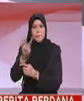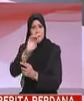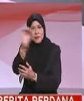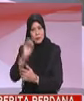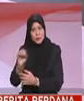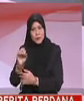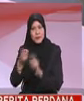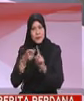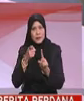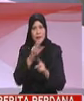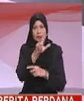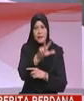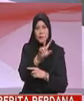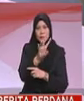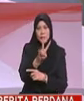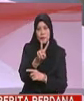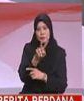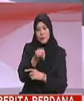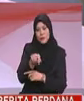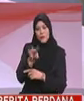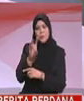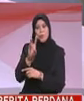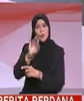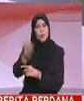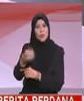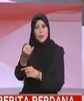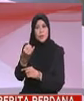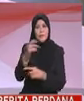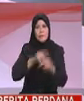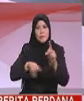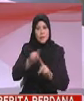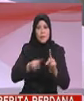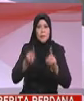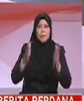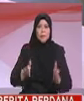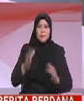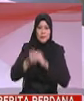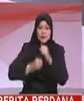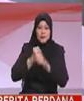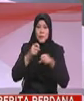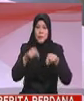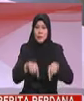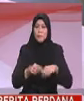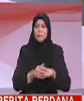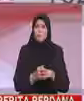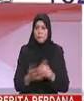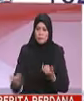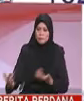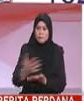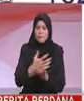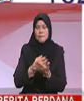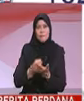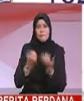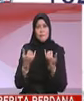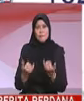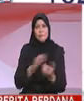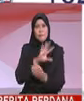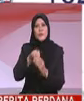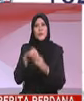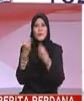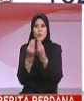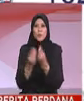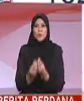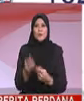21.4% daripada 32.7 juta anggaran penduduk tahun ini. Antara dapatan utama yang diperoleh termasuk